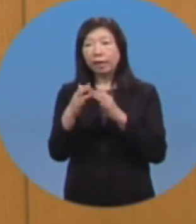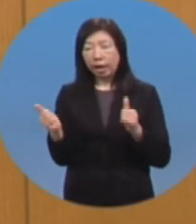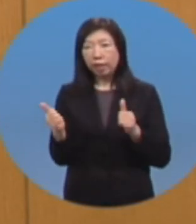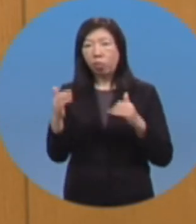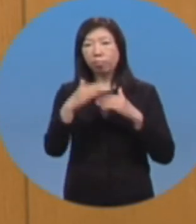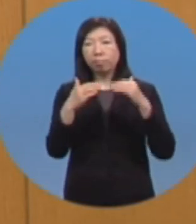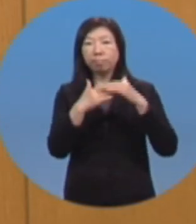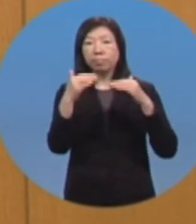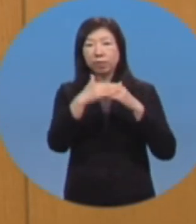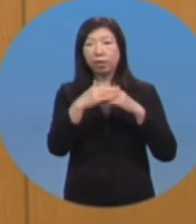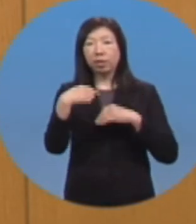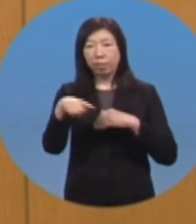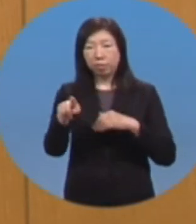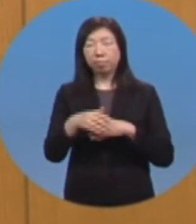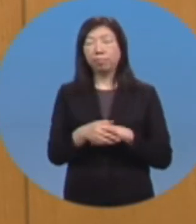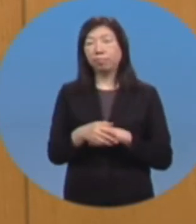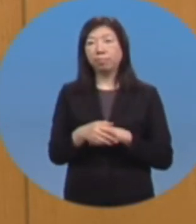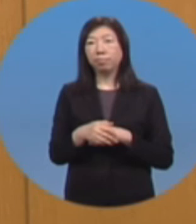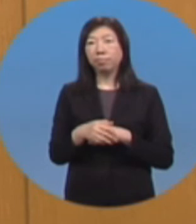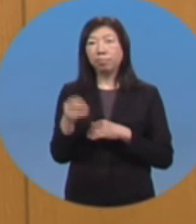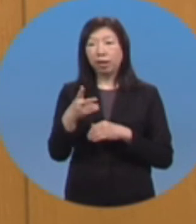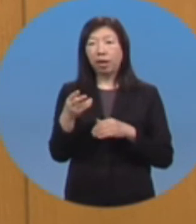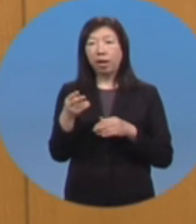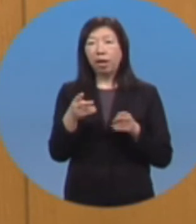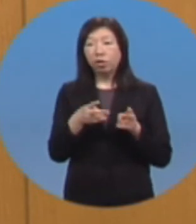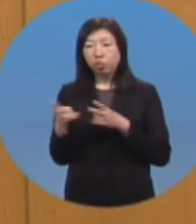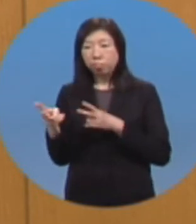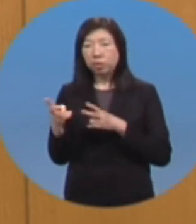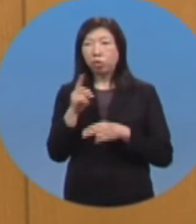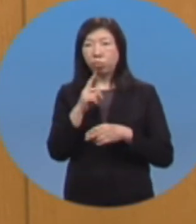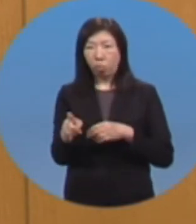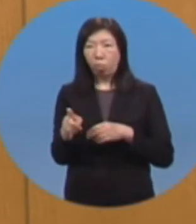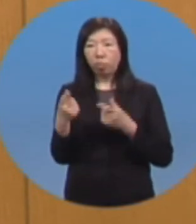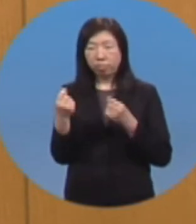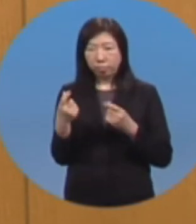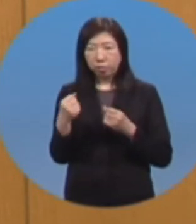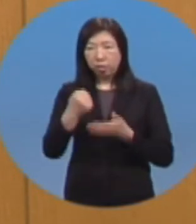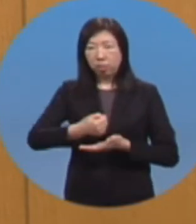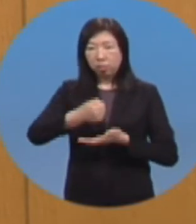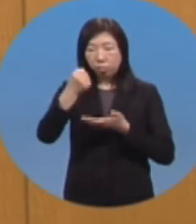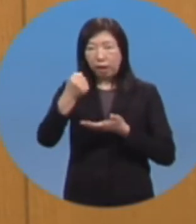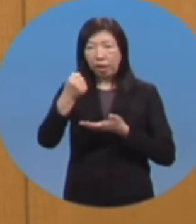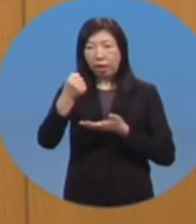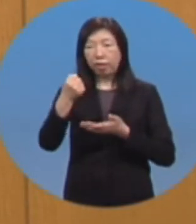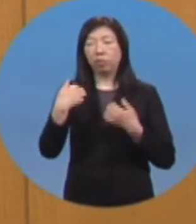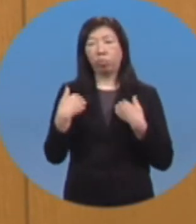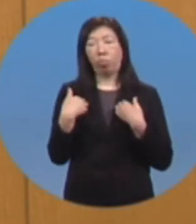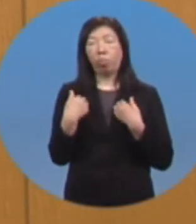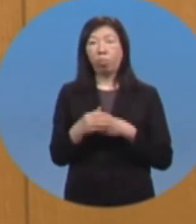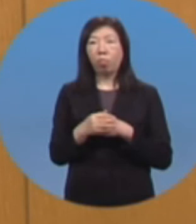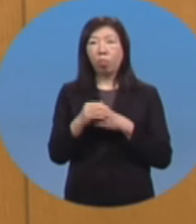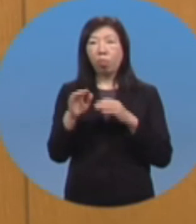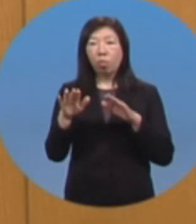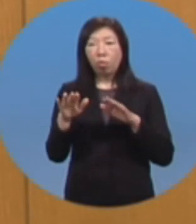み重ねてまいります。また備えという観点では、確かな財政基盤というのも重要であります。